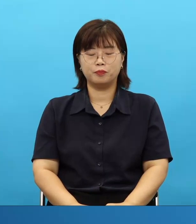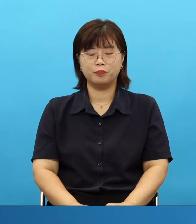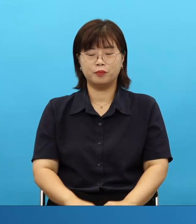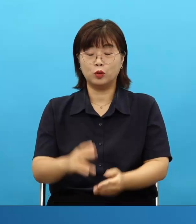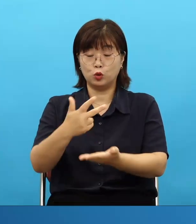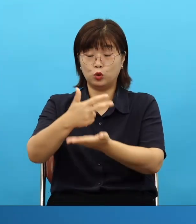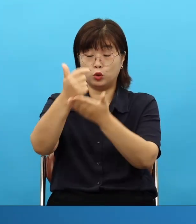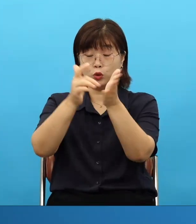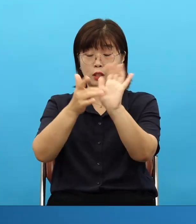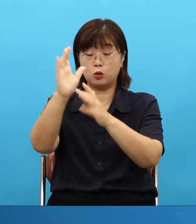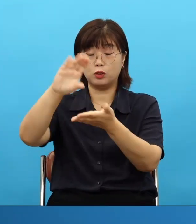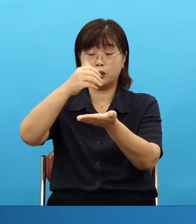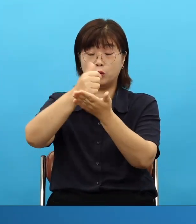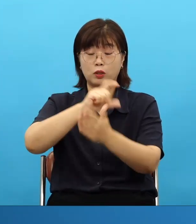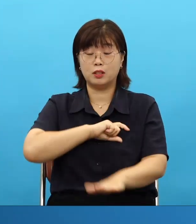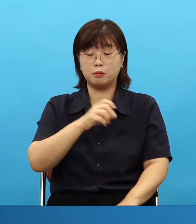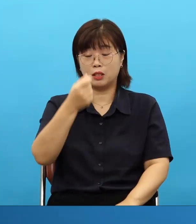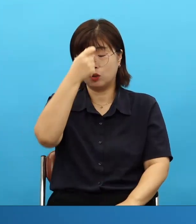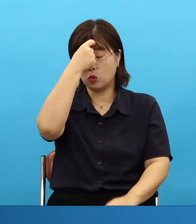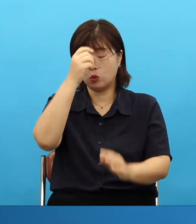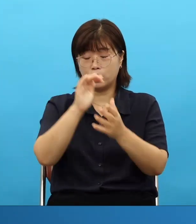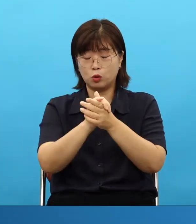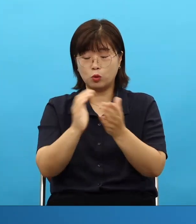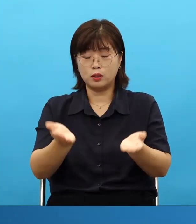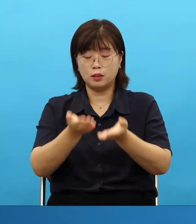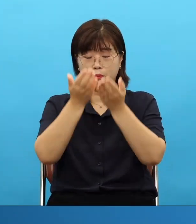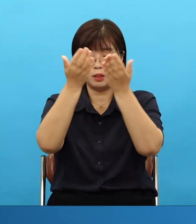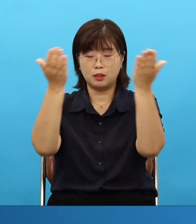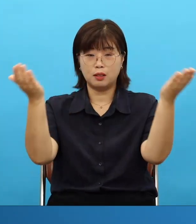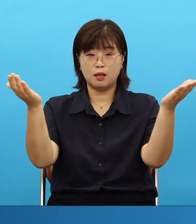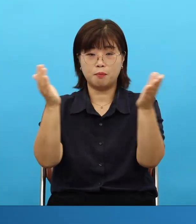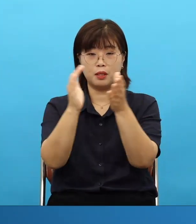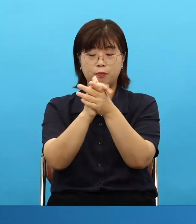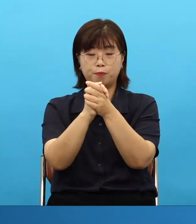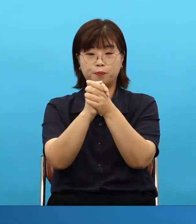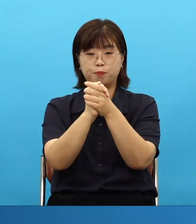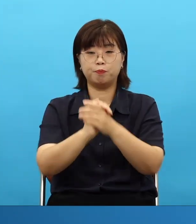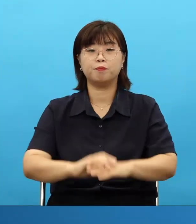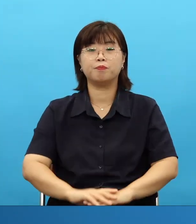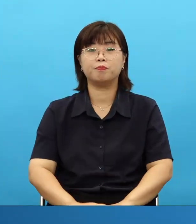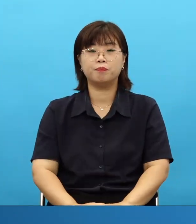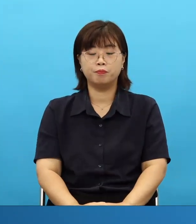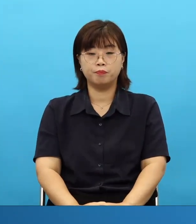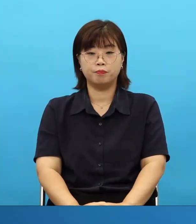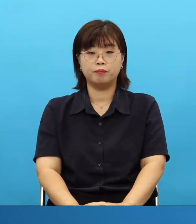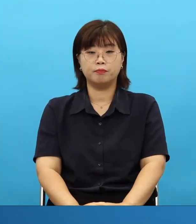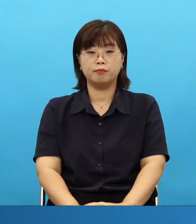주 예수 그리스도 이름으로 In the name of 기도하옵나이다. our Lord Jesus Christ we pray. Amen. Amen.